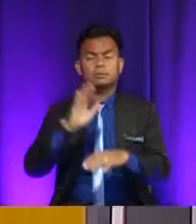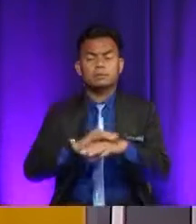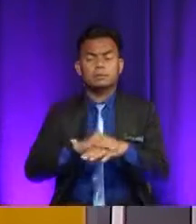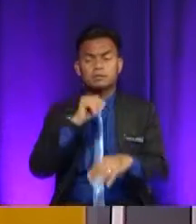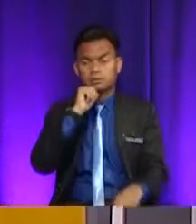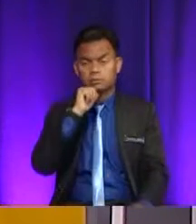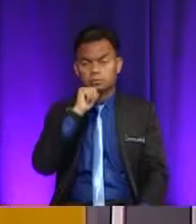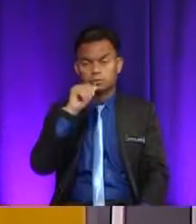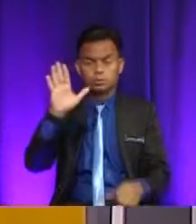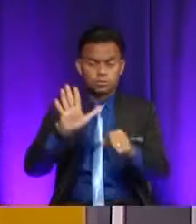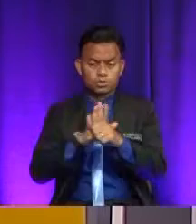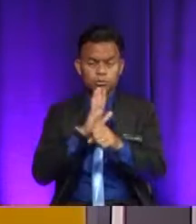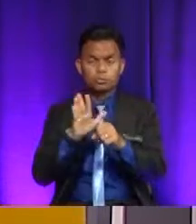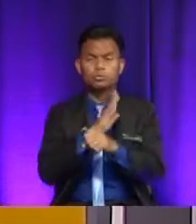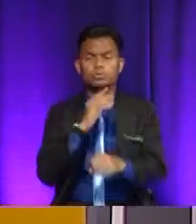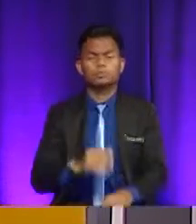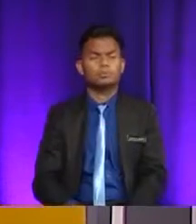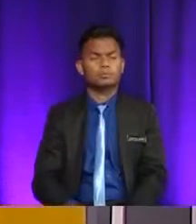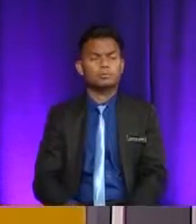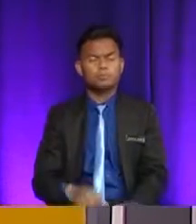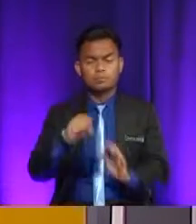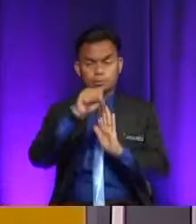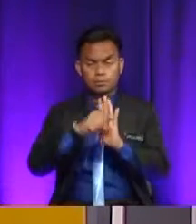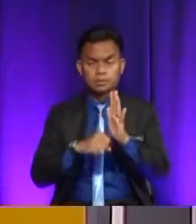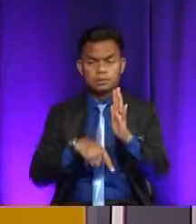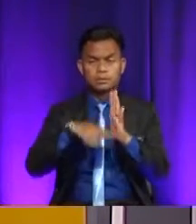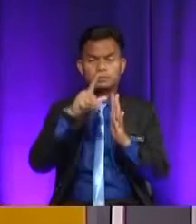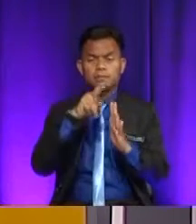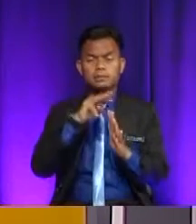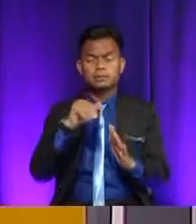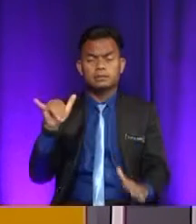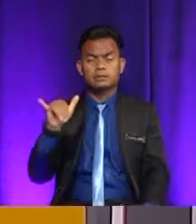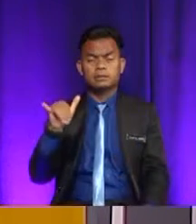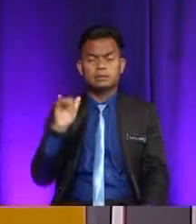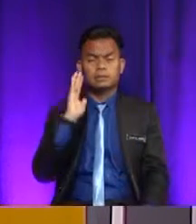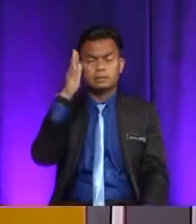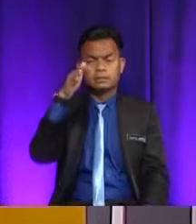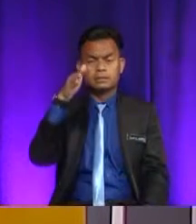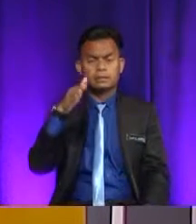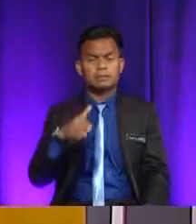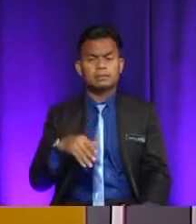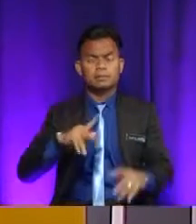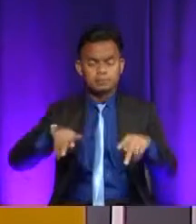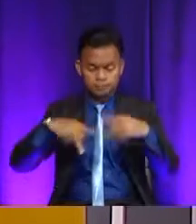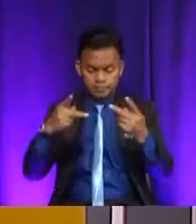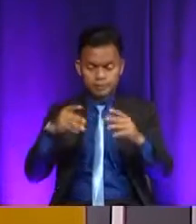cukup-cukup bukan minimum jadi selebihnya akan pergi menjadi tenaga kinetik